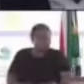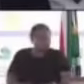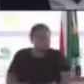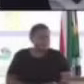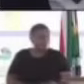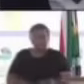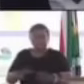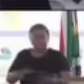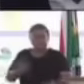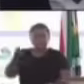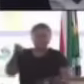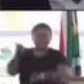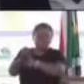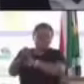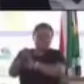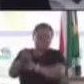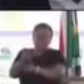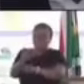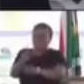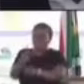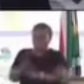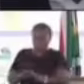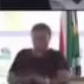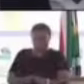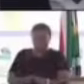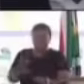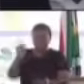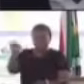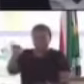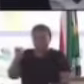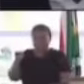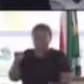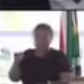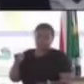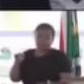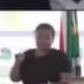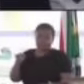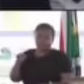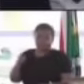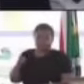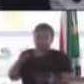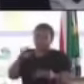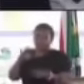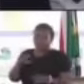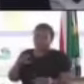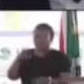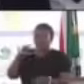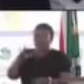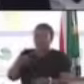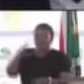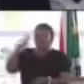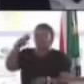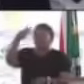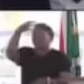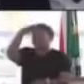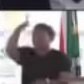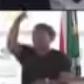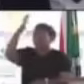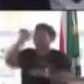uneza udoloqina Zulu kakonakele lutho inkosi yenu niyayazi